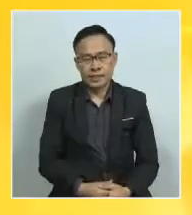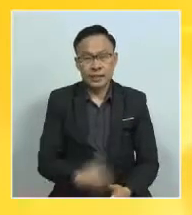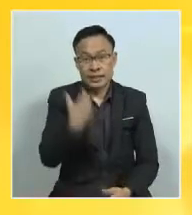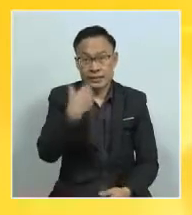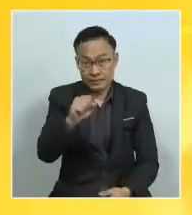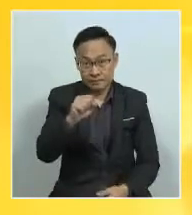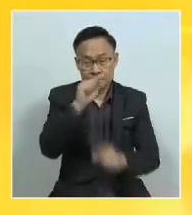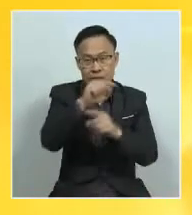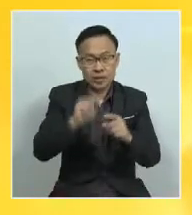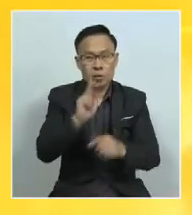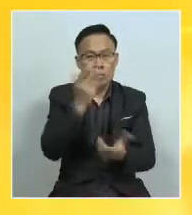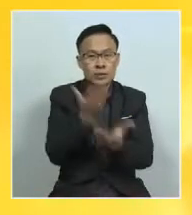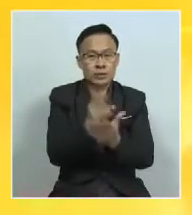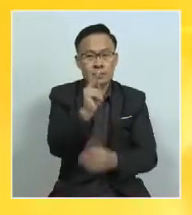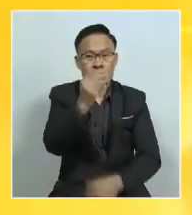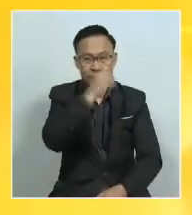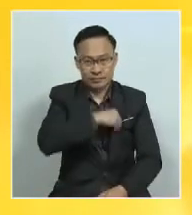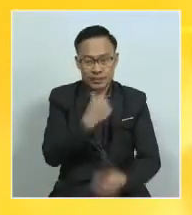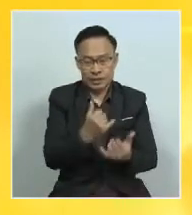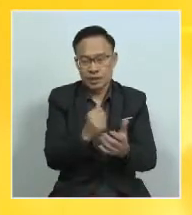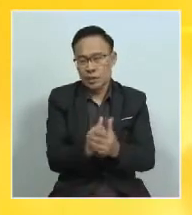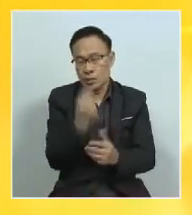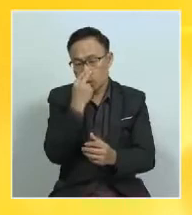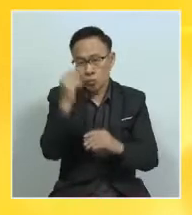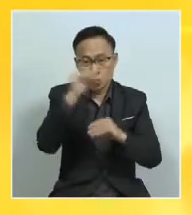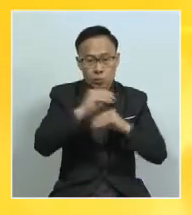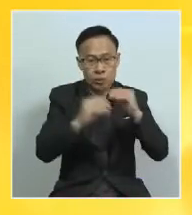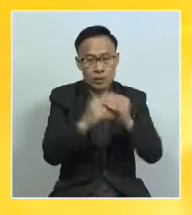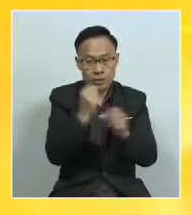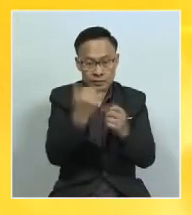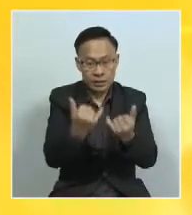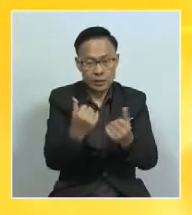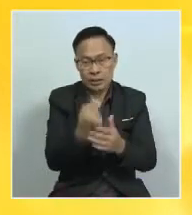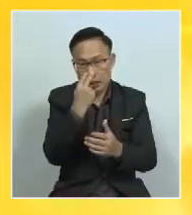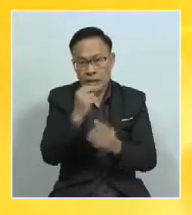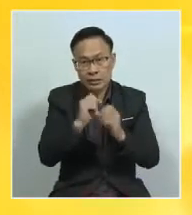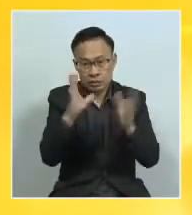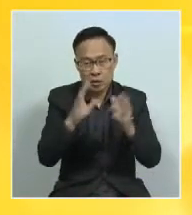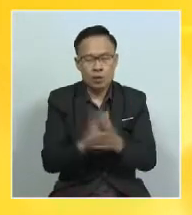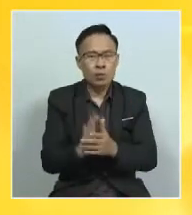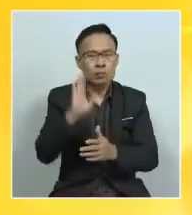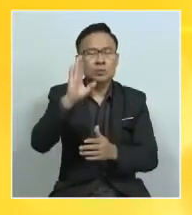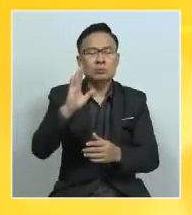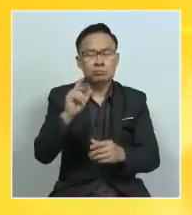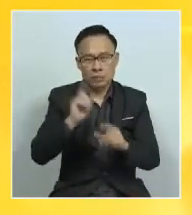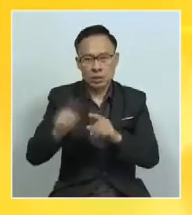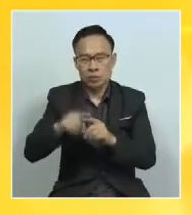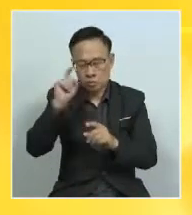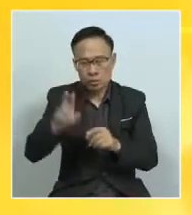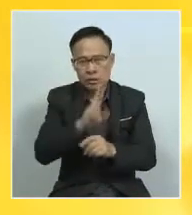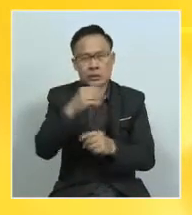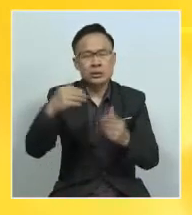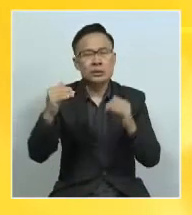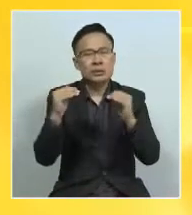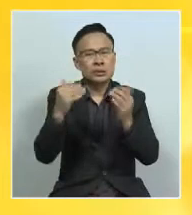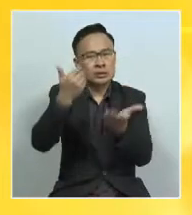วก็เมื่อดูผลของการดำเนินโครงการมาตรการนี้แล้วเนี่ยเขาบอกว่าผู้ประกอบการยังคงจำเป็นต้องใช้สิทธิประโยชน์นี้ต่อไป